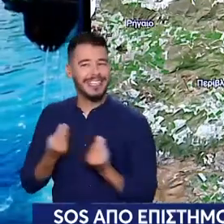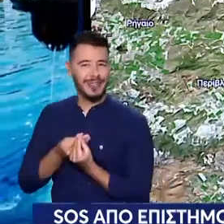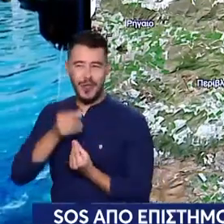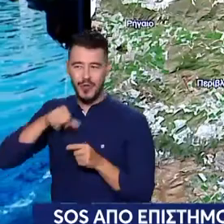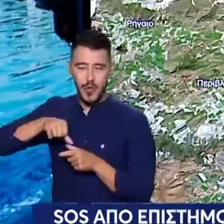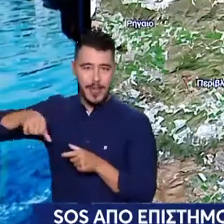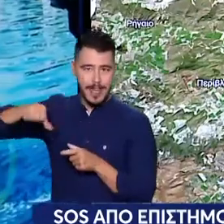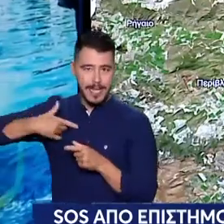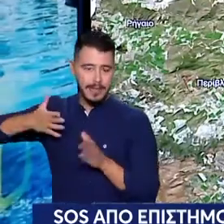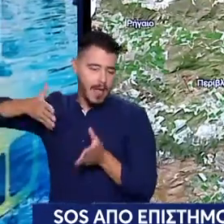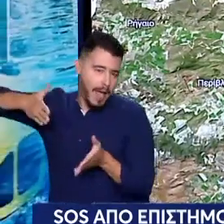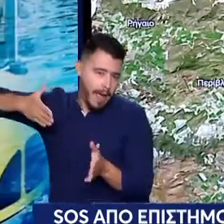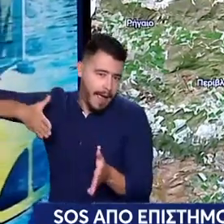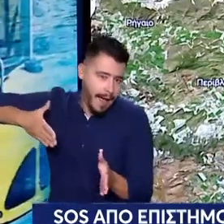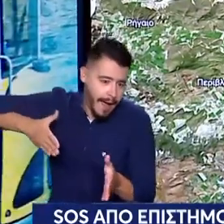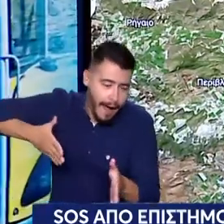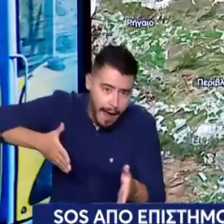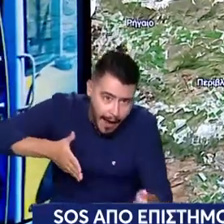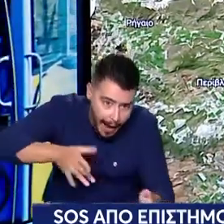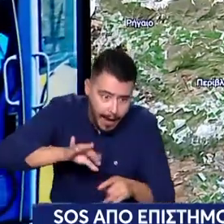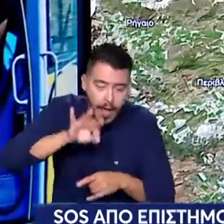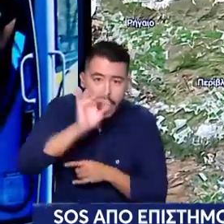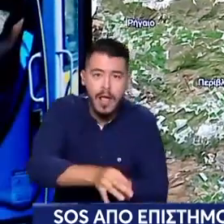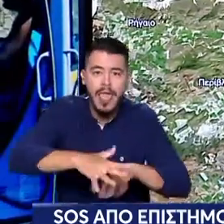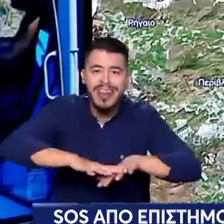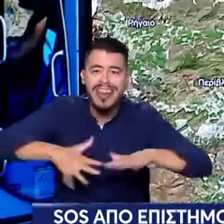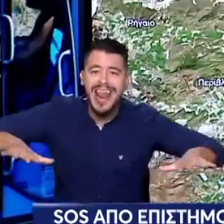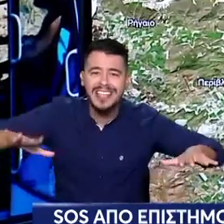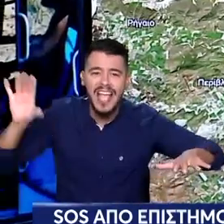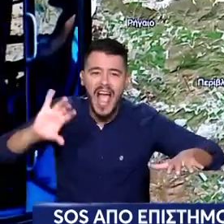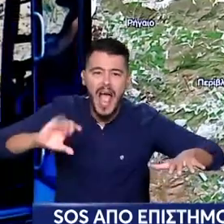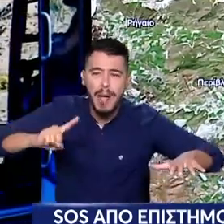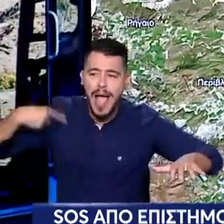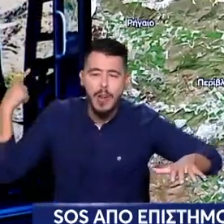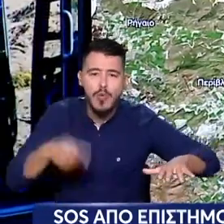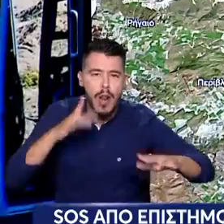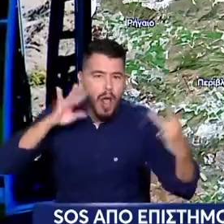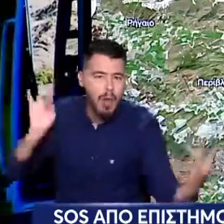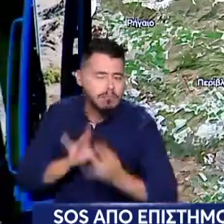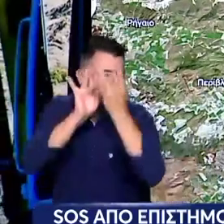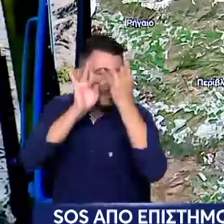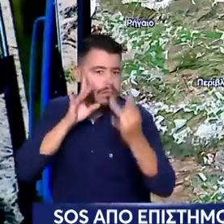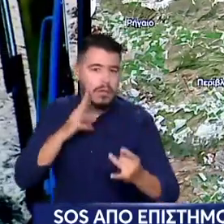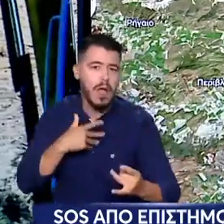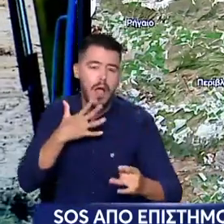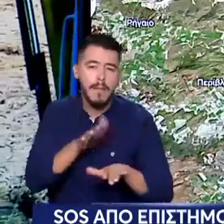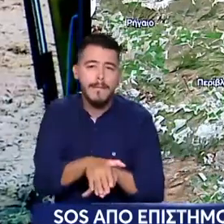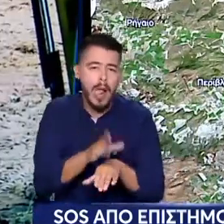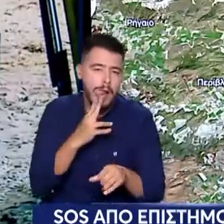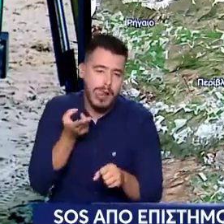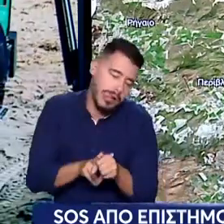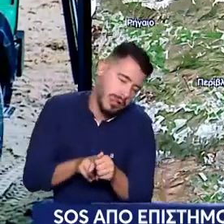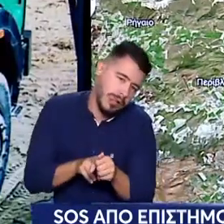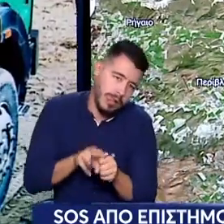εκεί ψόφισαν. Αυτό είναι που δημιούργησε την όλη κατάσταση. Το ερώτημα είναι ποιος πήρε την απόφαση για να συμβεί αυτό. Και πρέπει να το